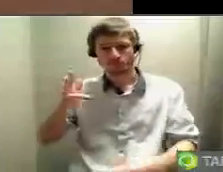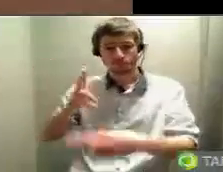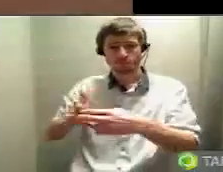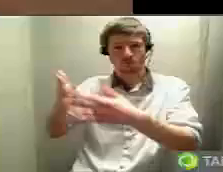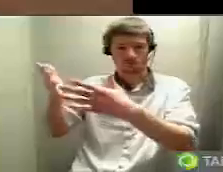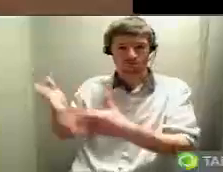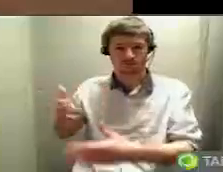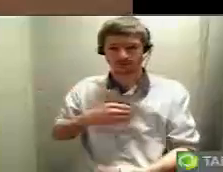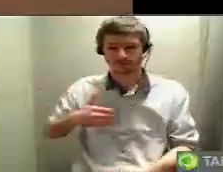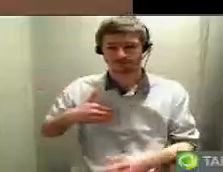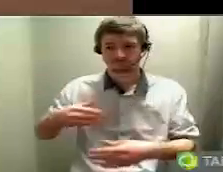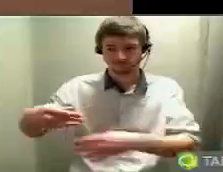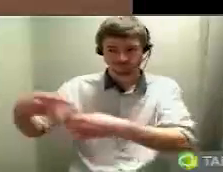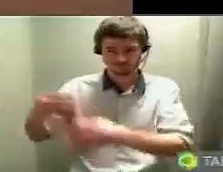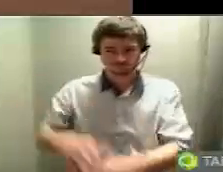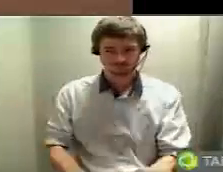qui est là.